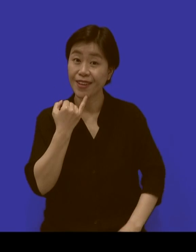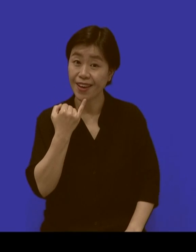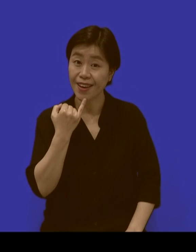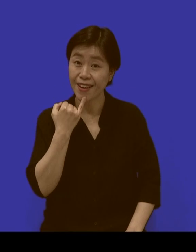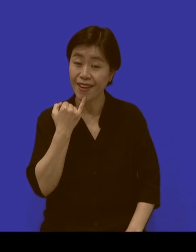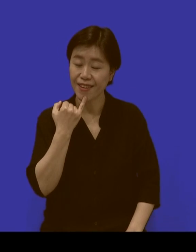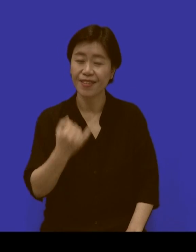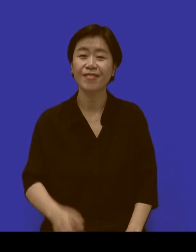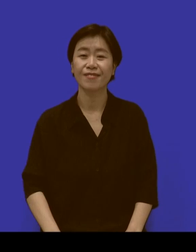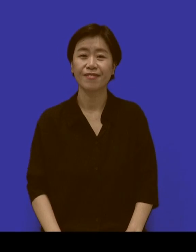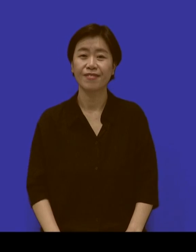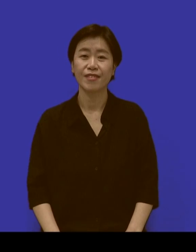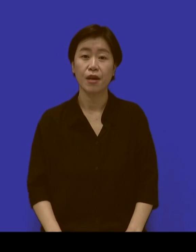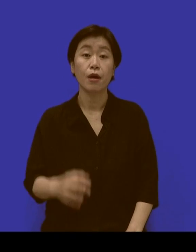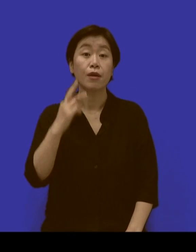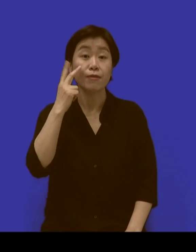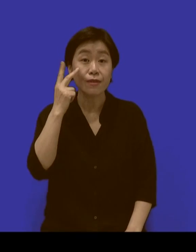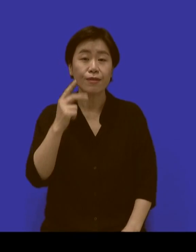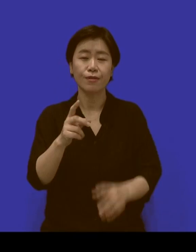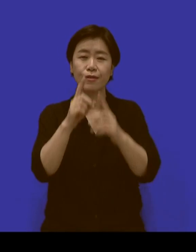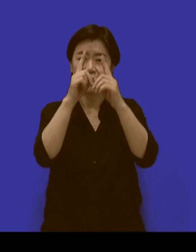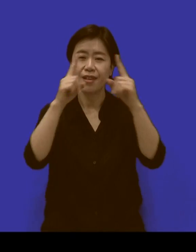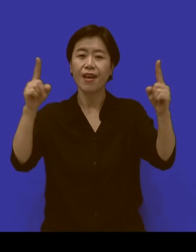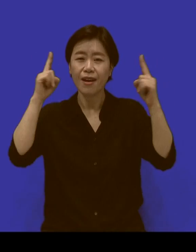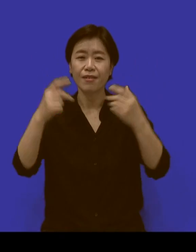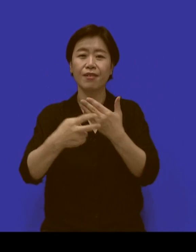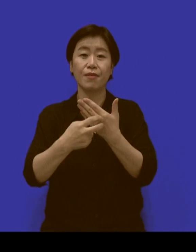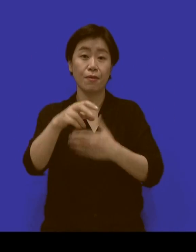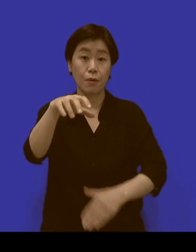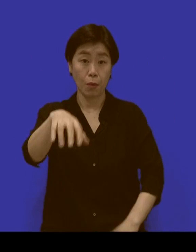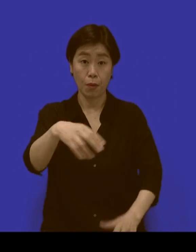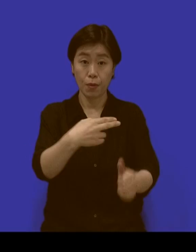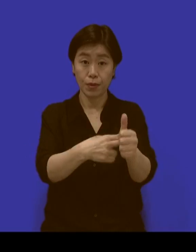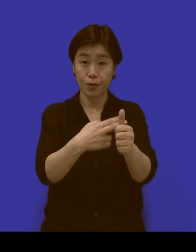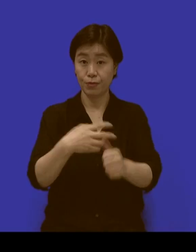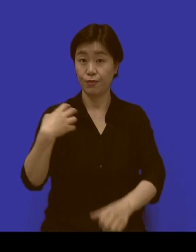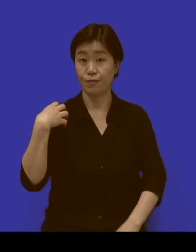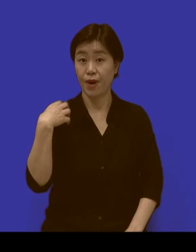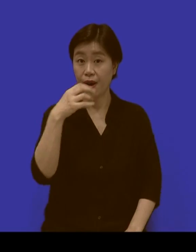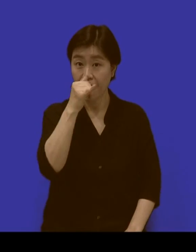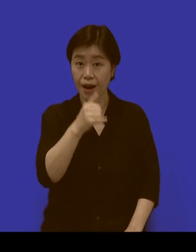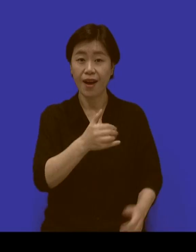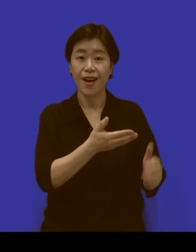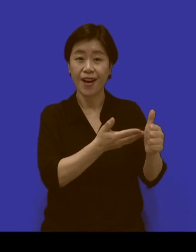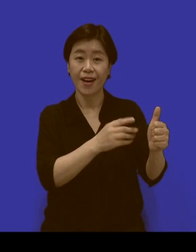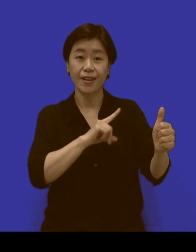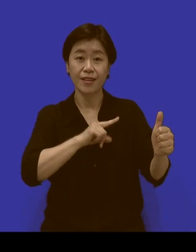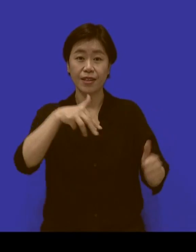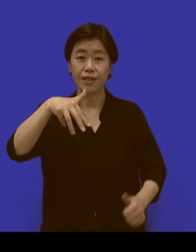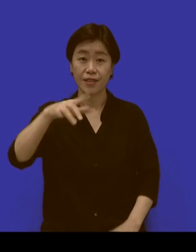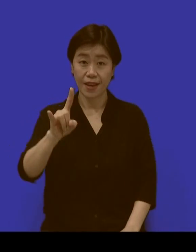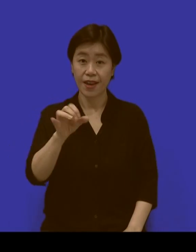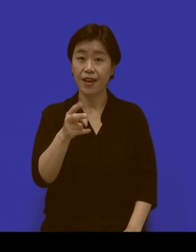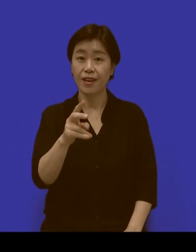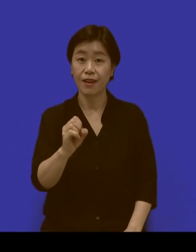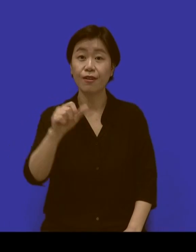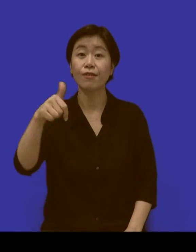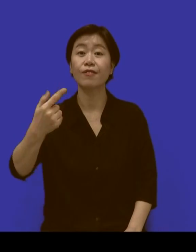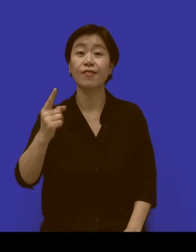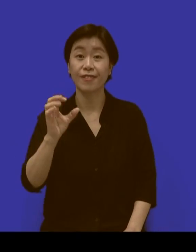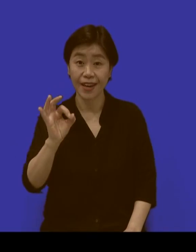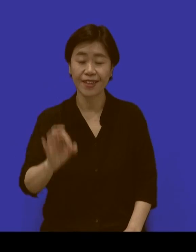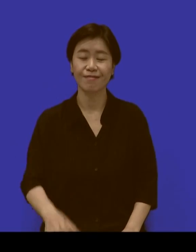말이죠. 노스웨스턴 대학의 병원 교수로 계신 최영광 교수님을 모시겠습니다. 어서 오세요.